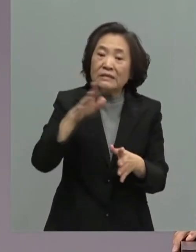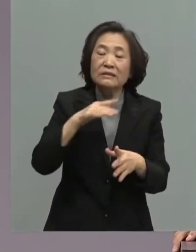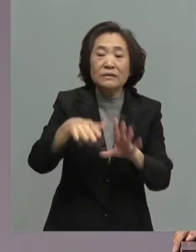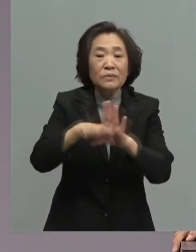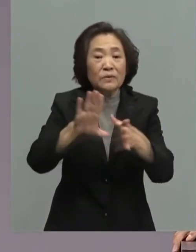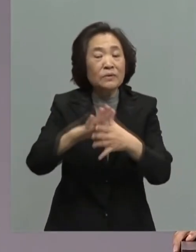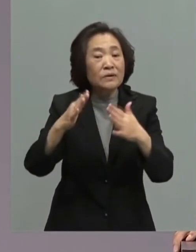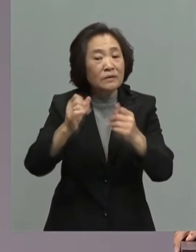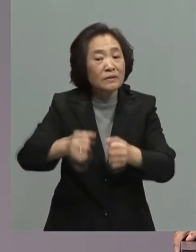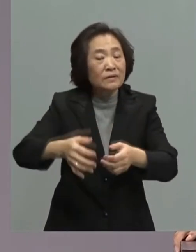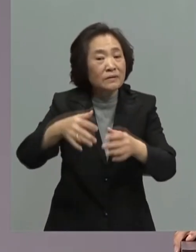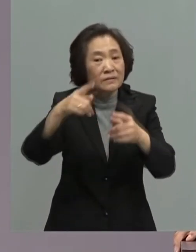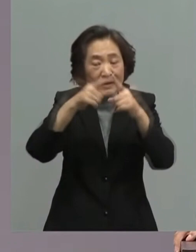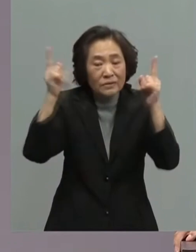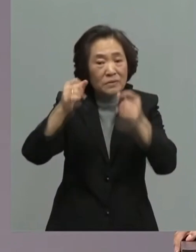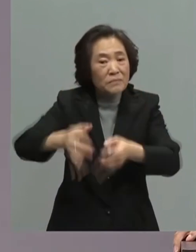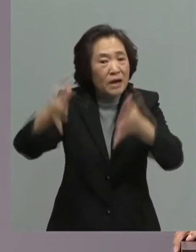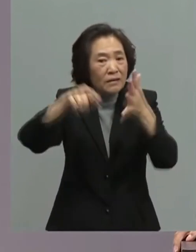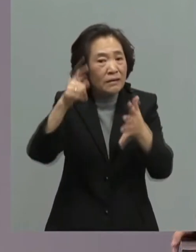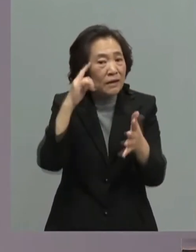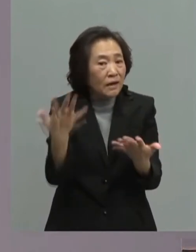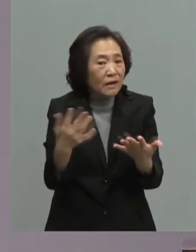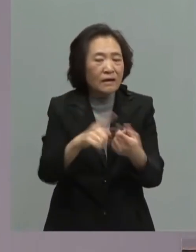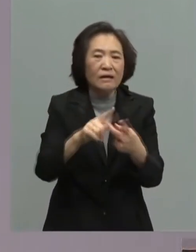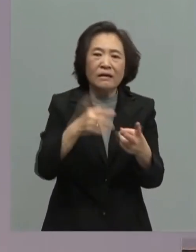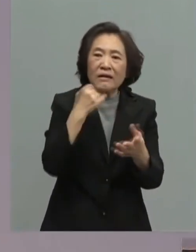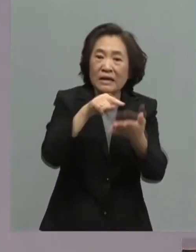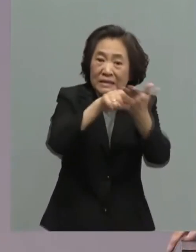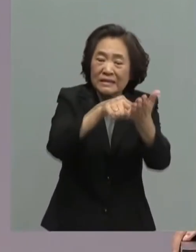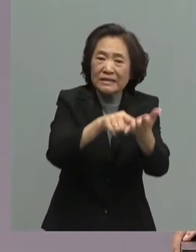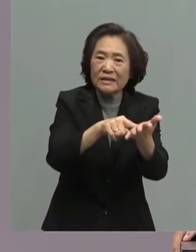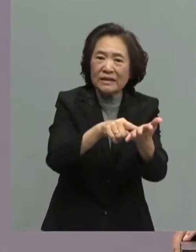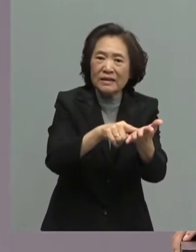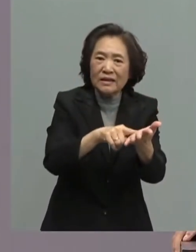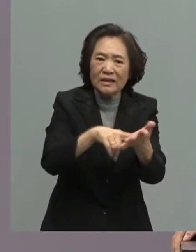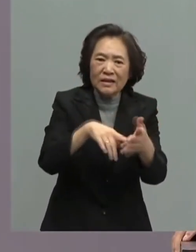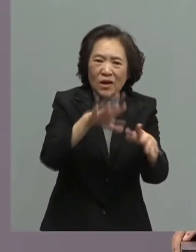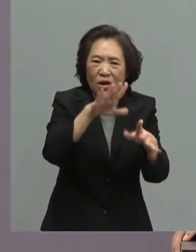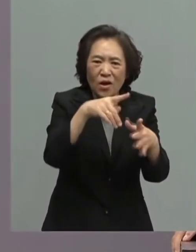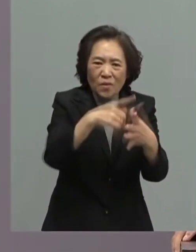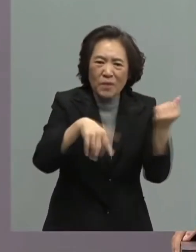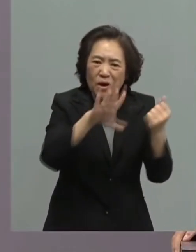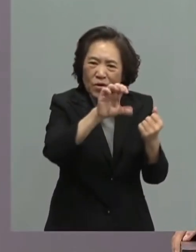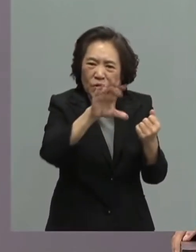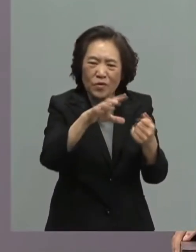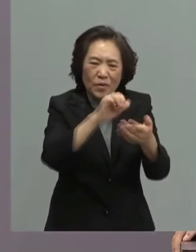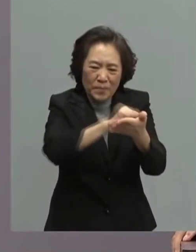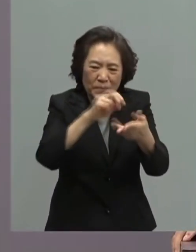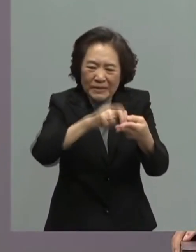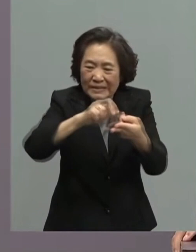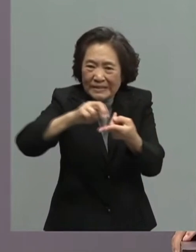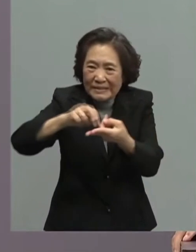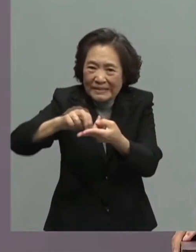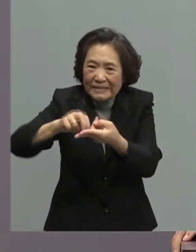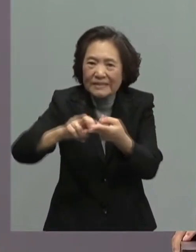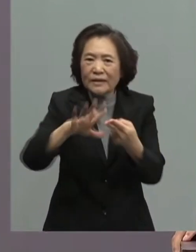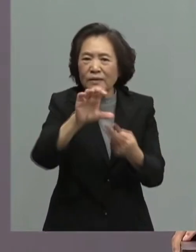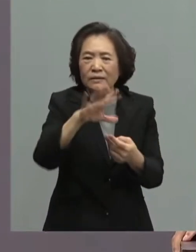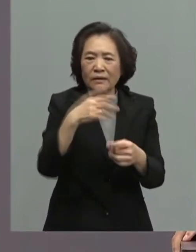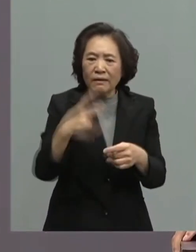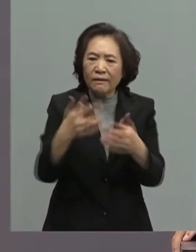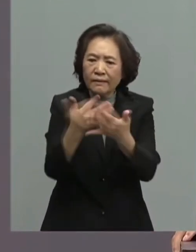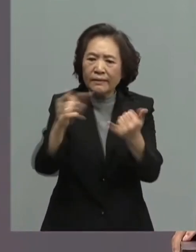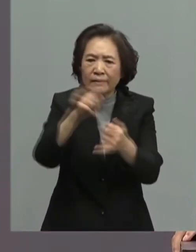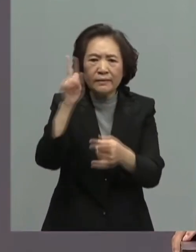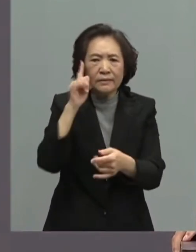凯旋苑游走在法律边缘，竟然申请99个门号企图逃漏税，还向学生收